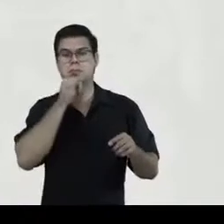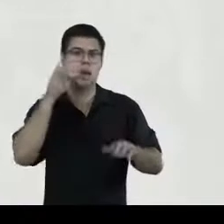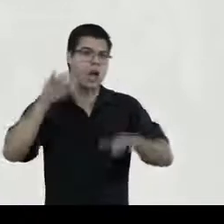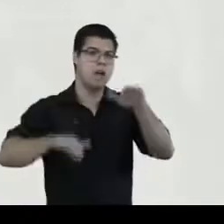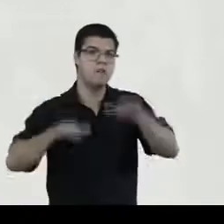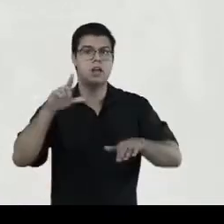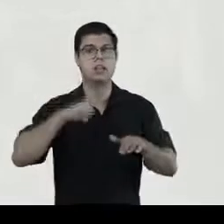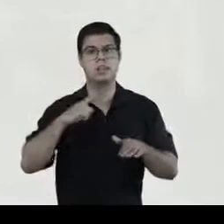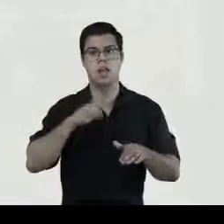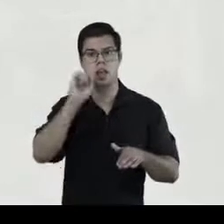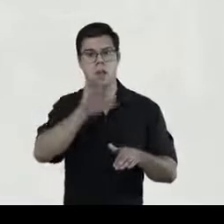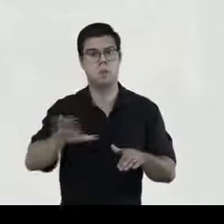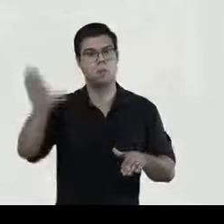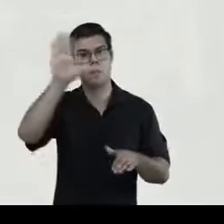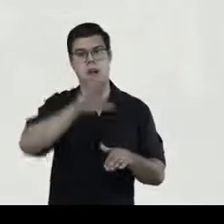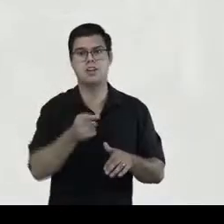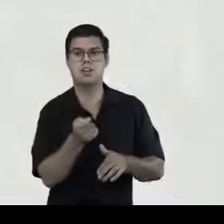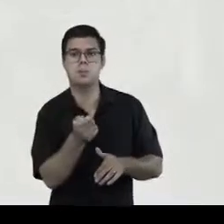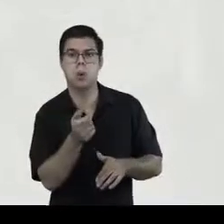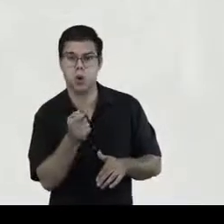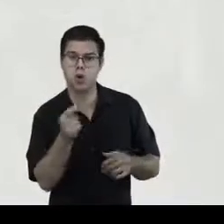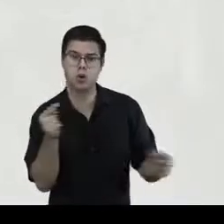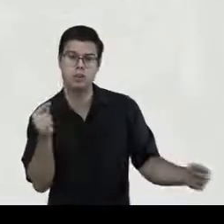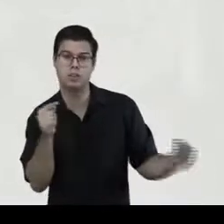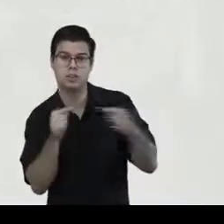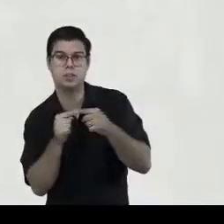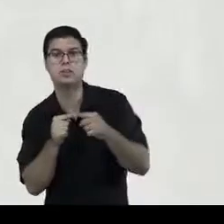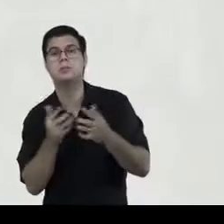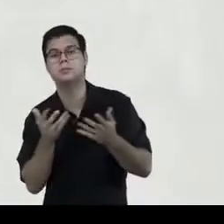künstliches Ground Truth.